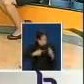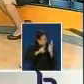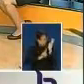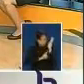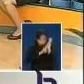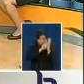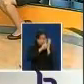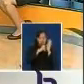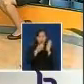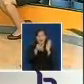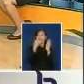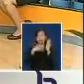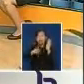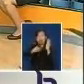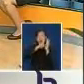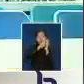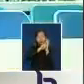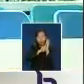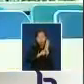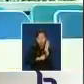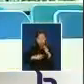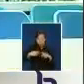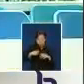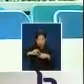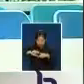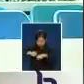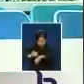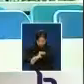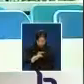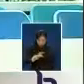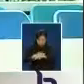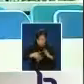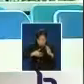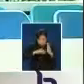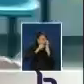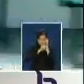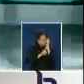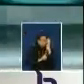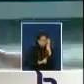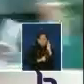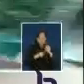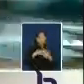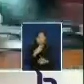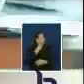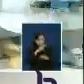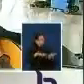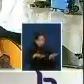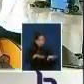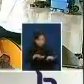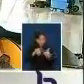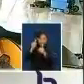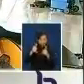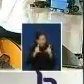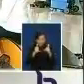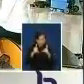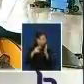นี้เป็นเรื่องหลักการนะ ครับ แล้วก็ถ้าดูแล้วเด็กยังกินได้ยังวิ่งเล่นได้เนี่ยก็เบาใจไปได้เลยนะฮะไม่ต้องเป็นห่วงมาก อ๋อเพรา